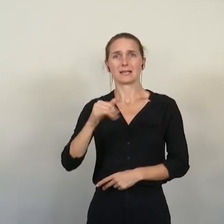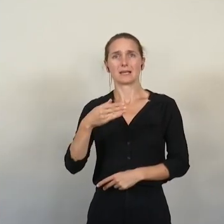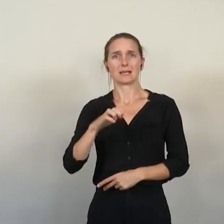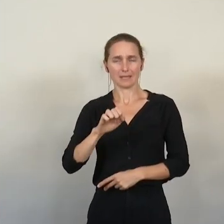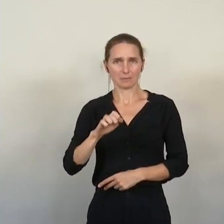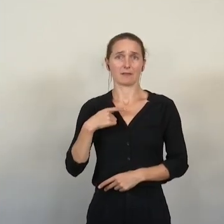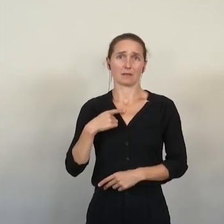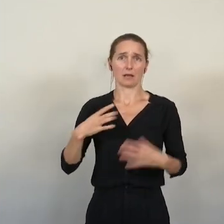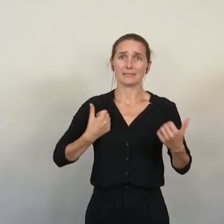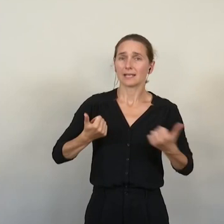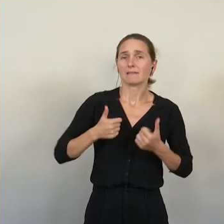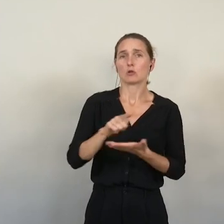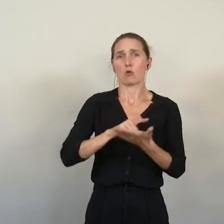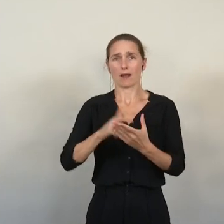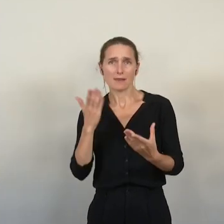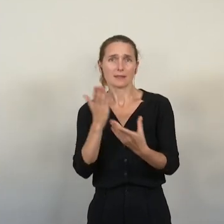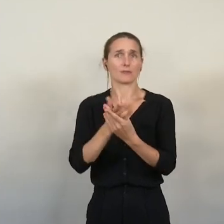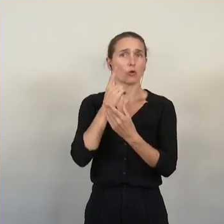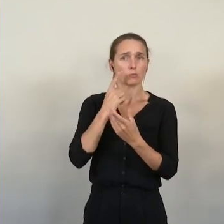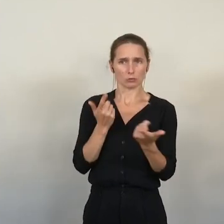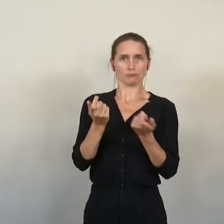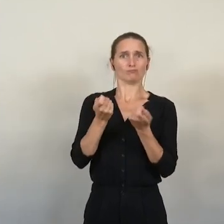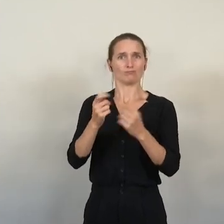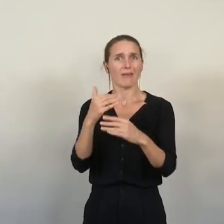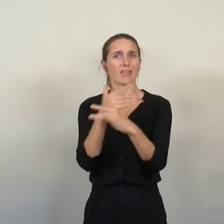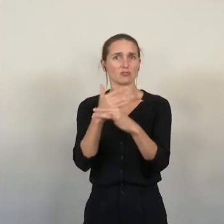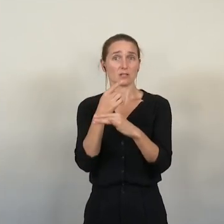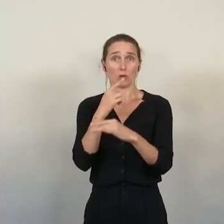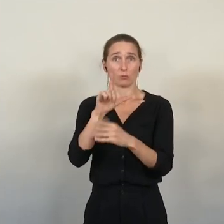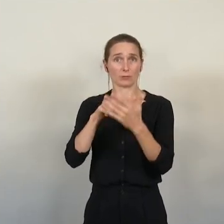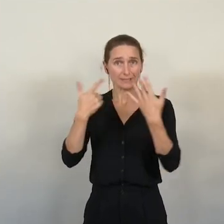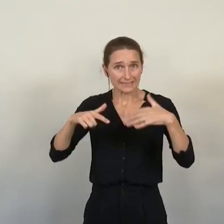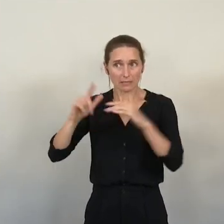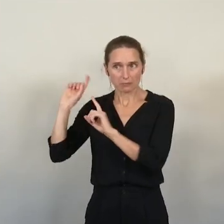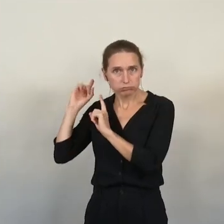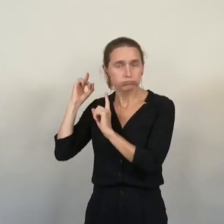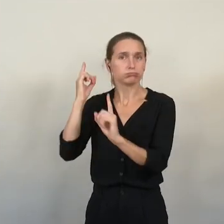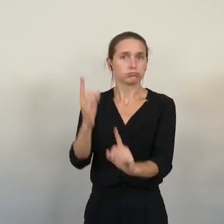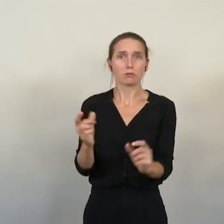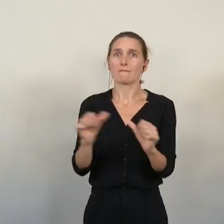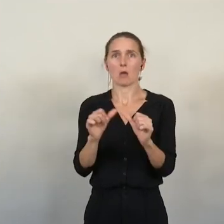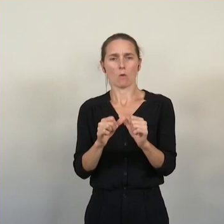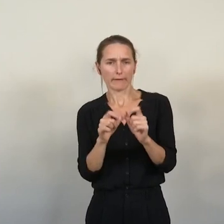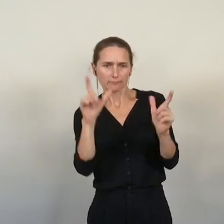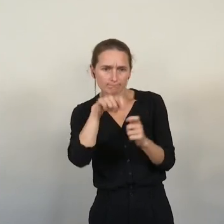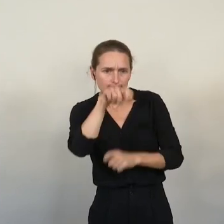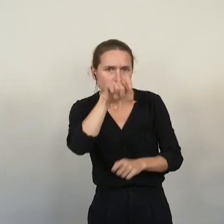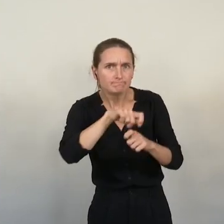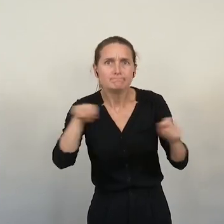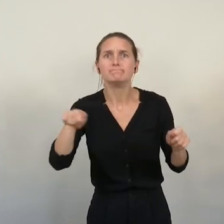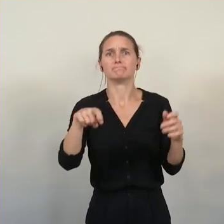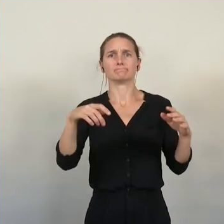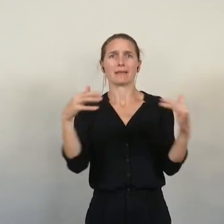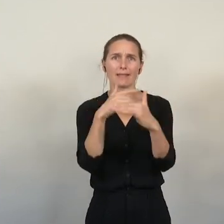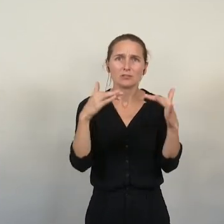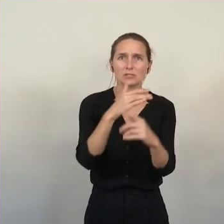de l'énergie existe effectivement depuis 2017 il réalise des diagnostics sociotechnique à domicile il délivre